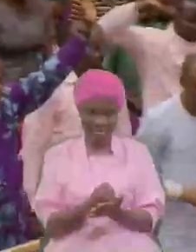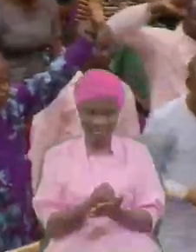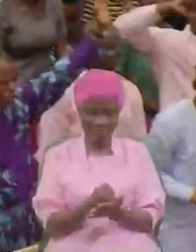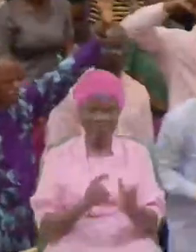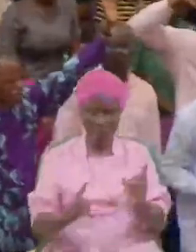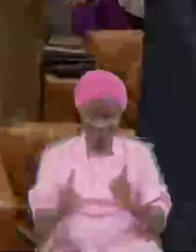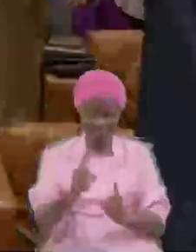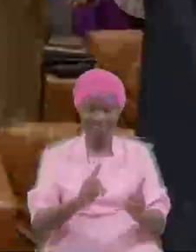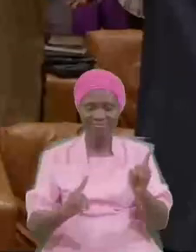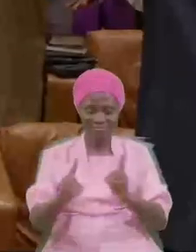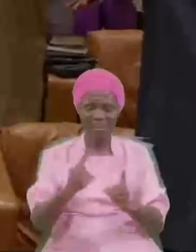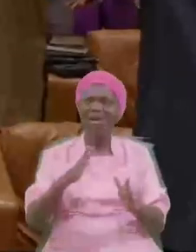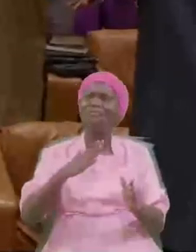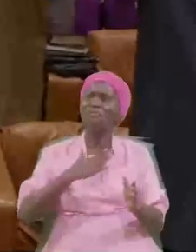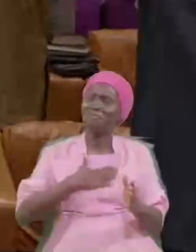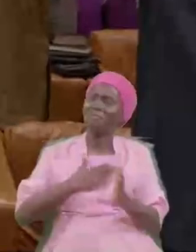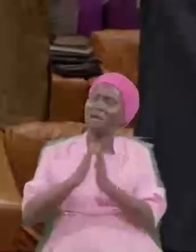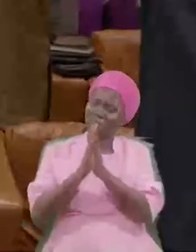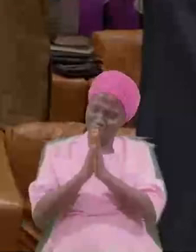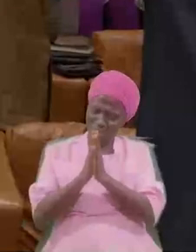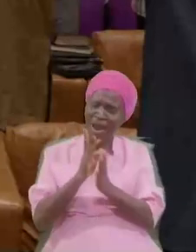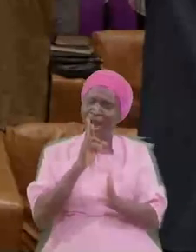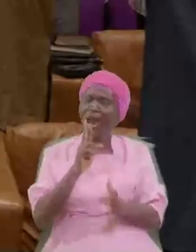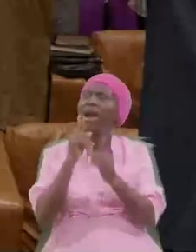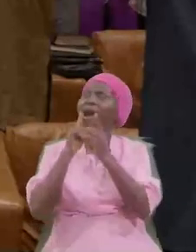Mes prières sont exaucées.